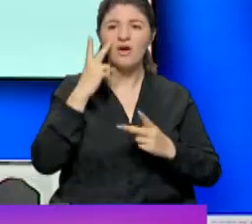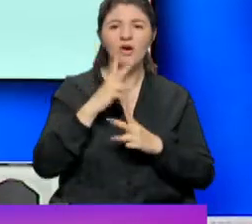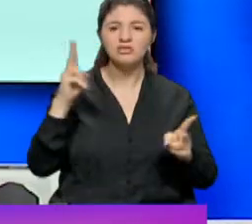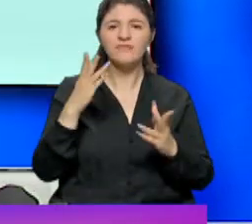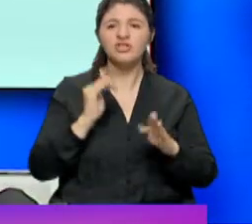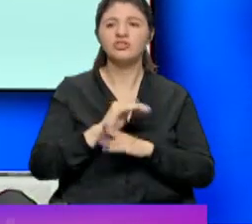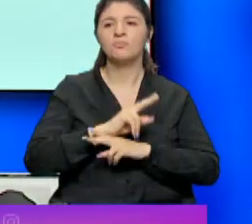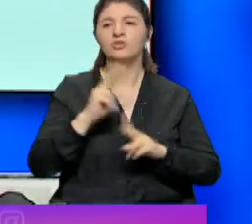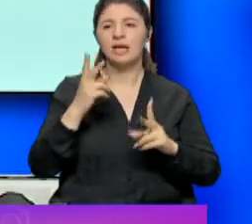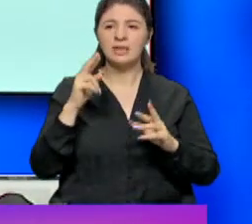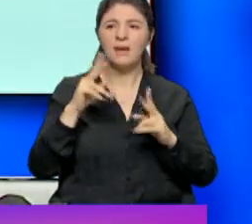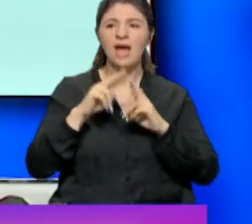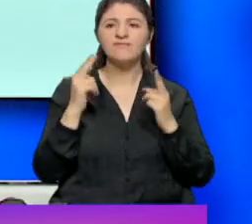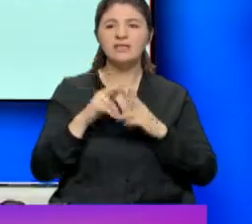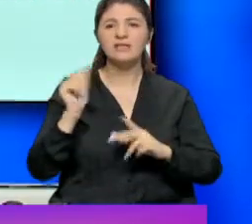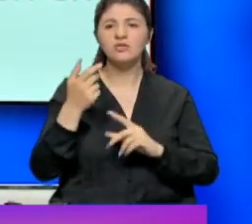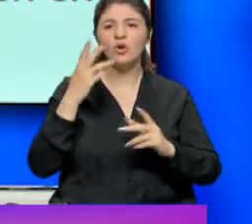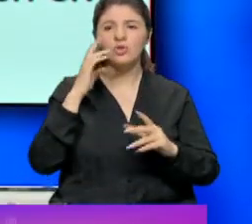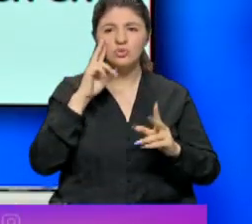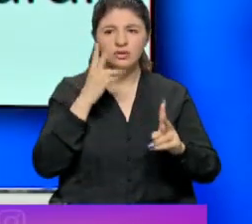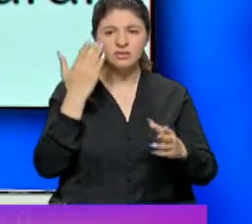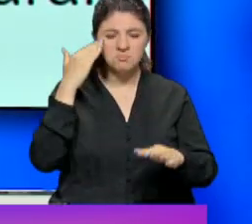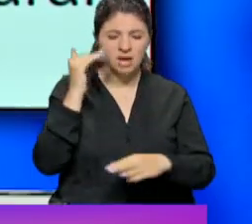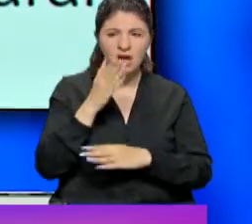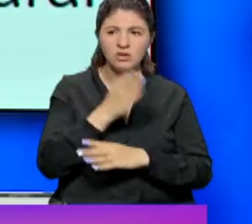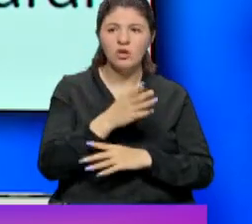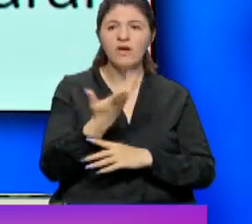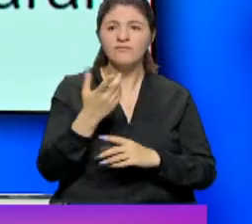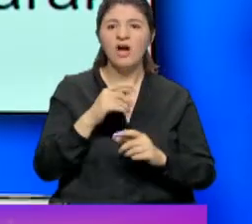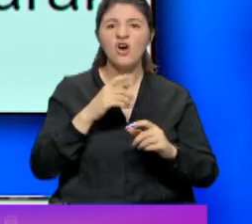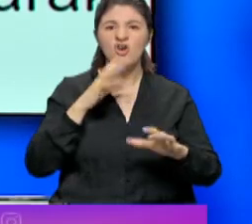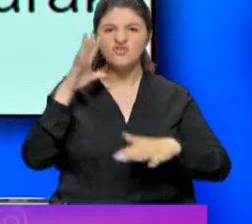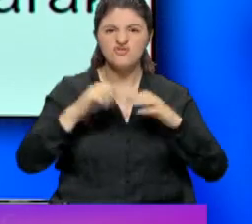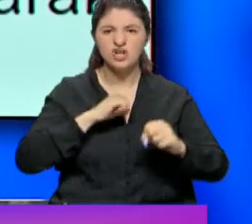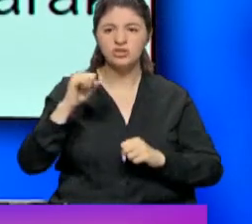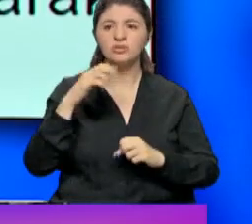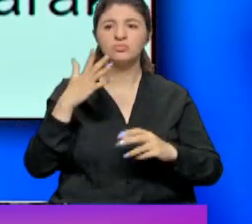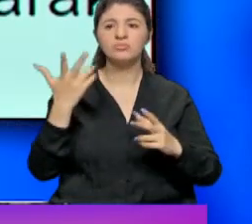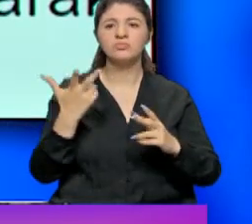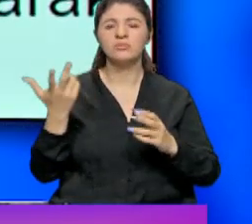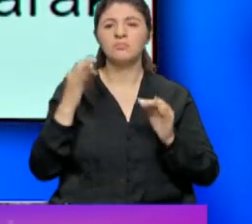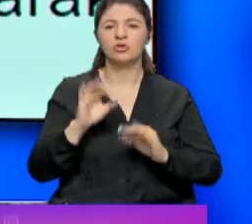nasıl bataklığa gömüldü mü anlık olarak izliyoruz Faşizm kol geziyor diyor gazeteci Alican onu da